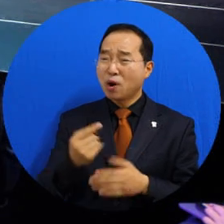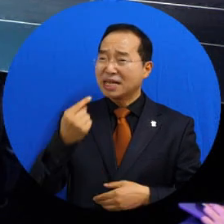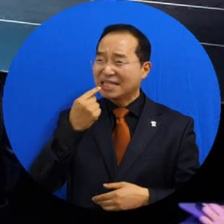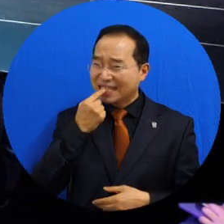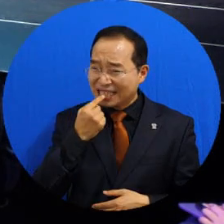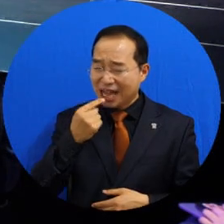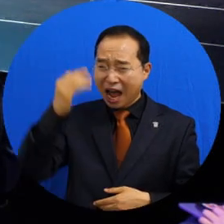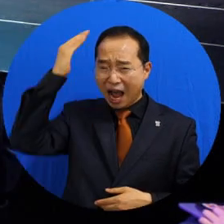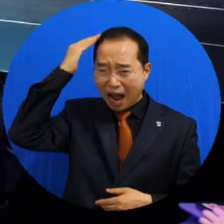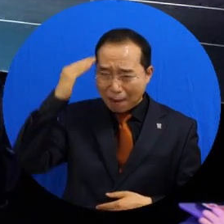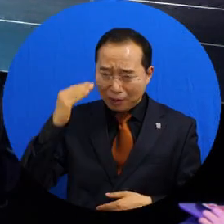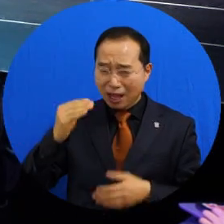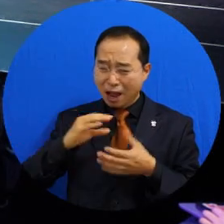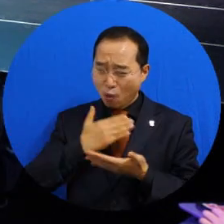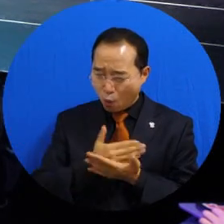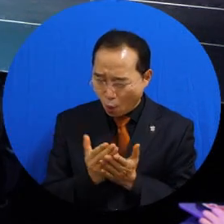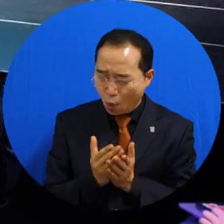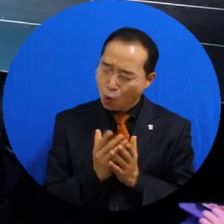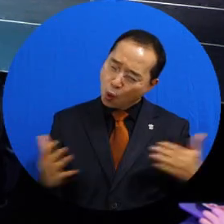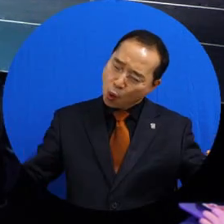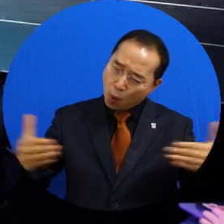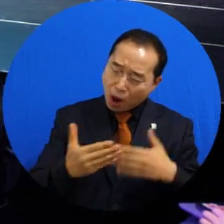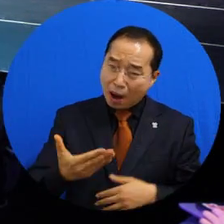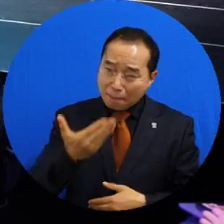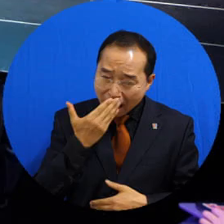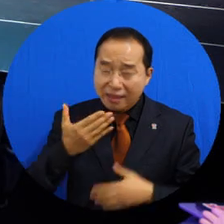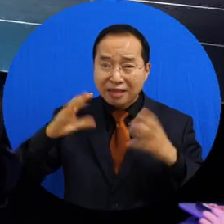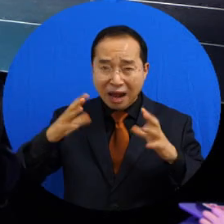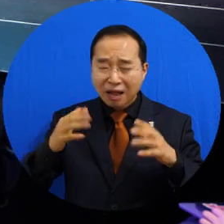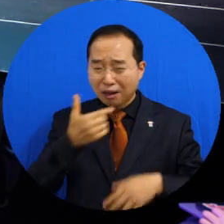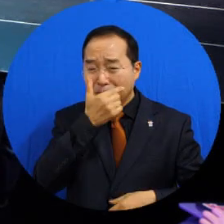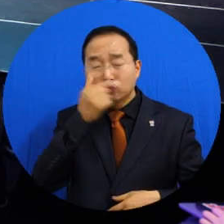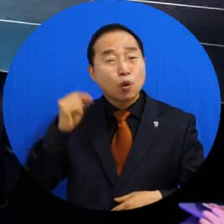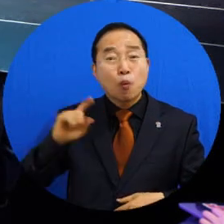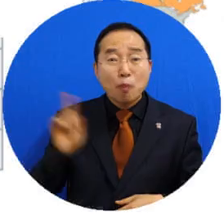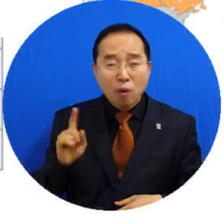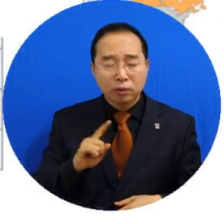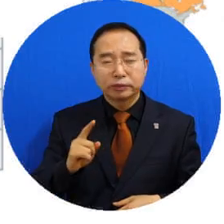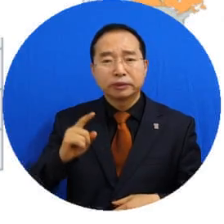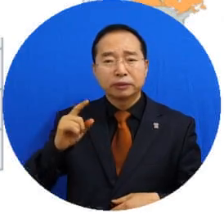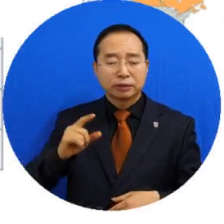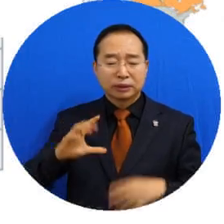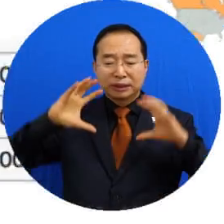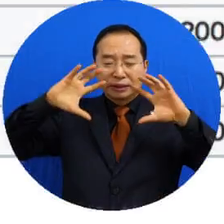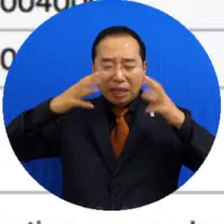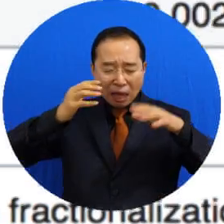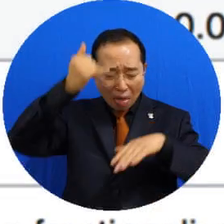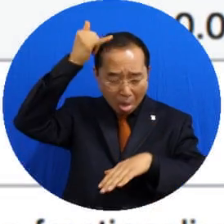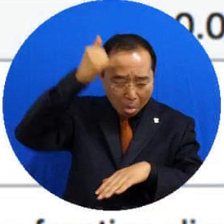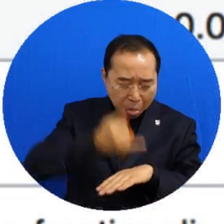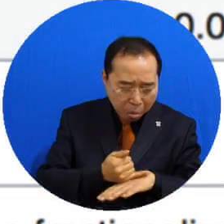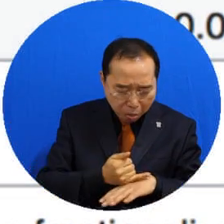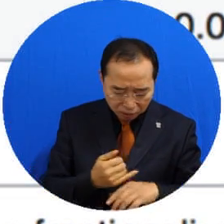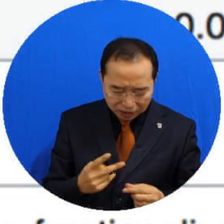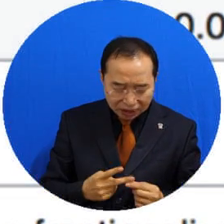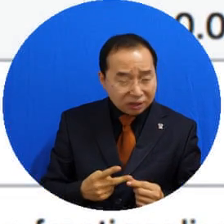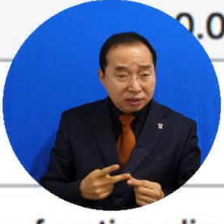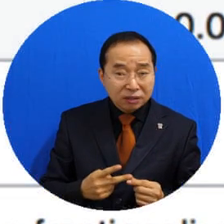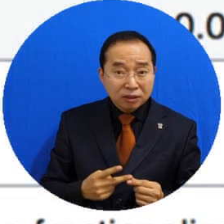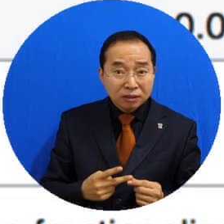문화적 다양성이 가장 결여된 나라, 거기서 우리나라가 세계에서 꼴찌에서 두 번째, 그